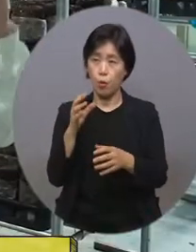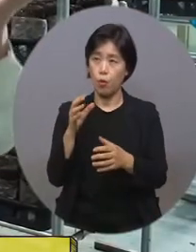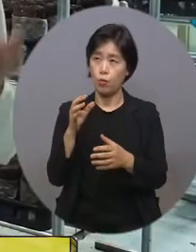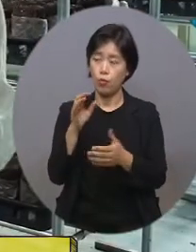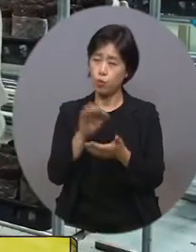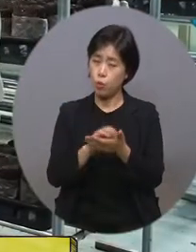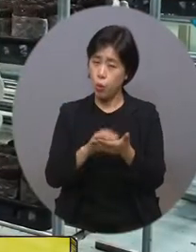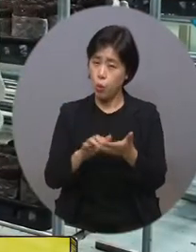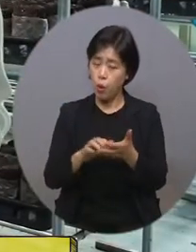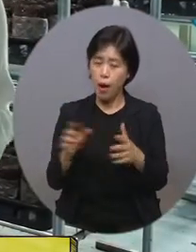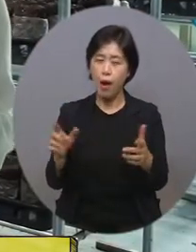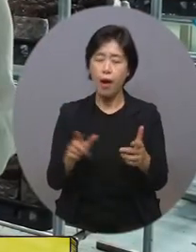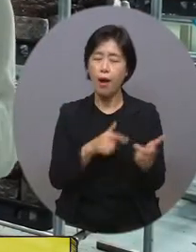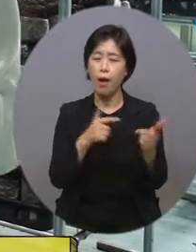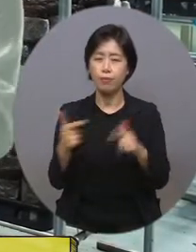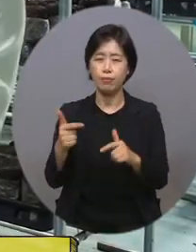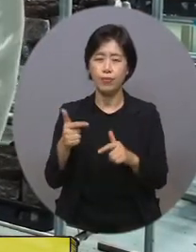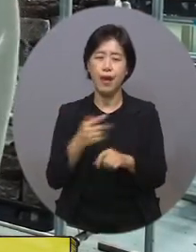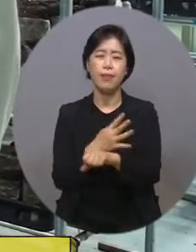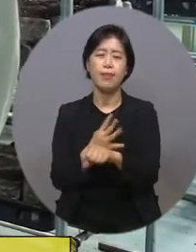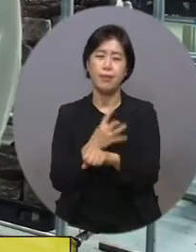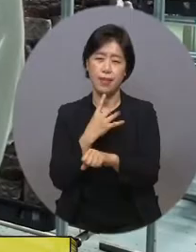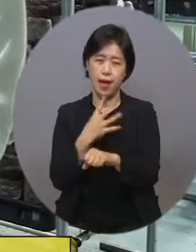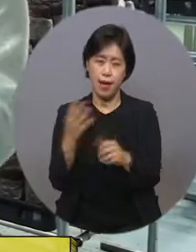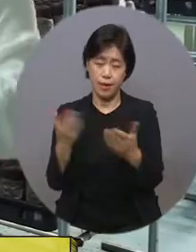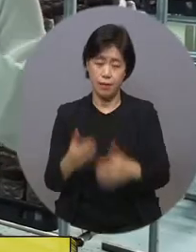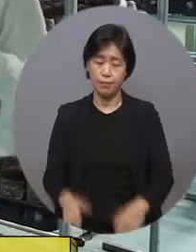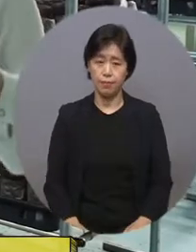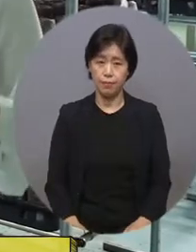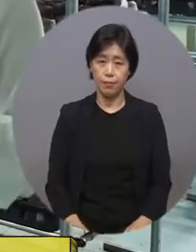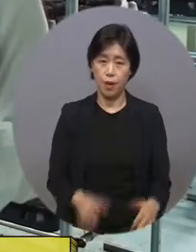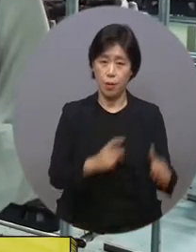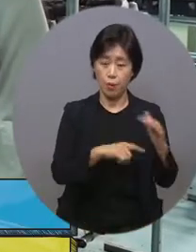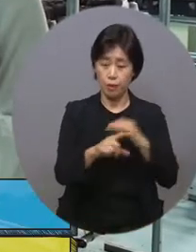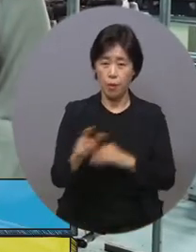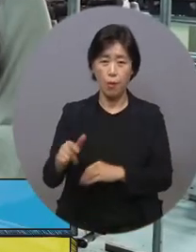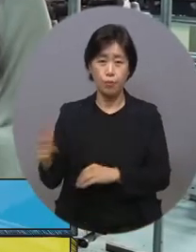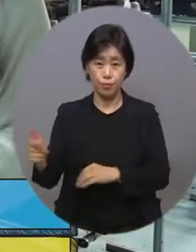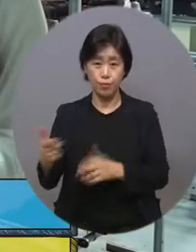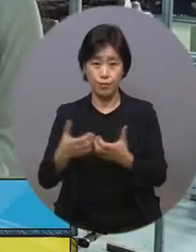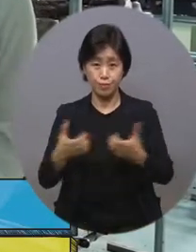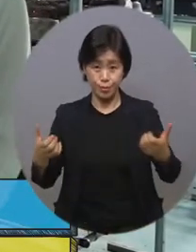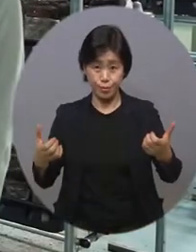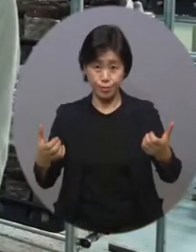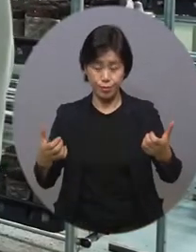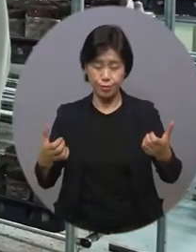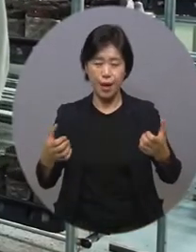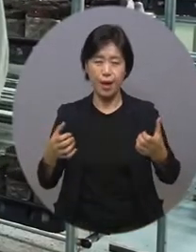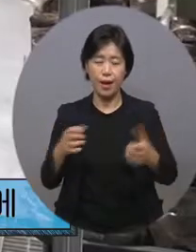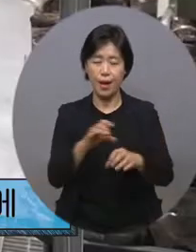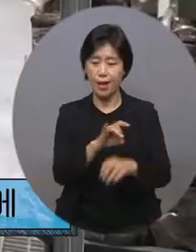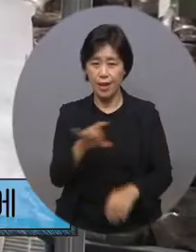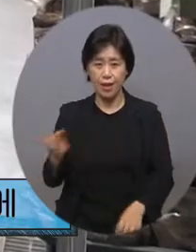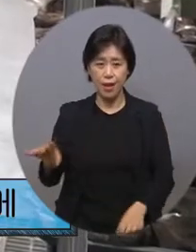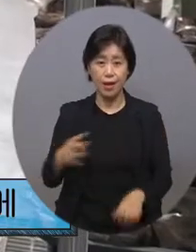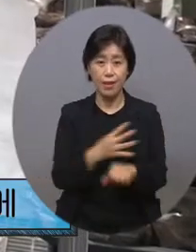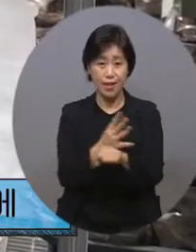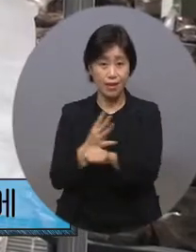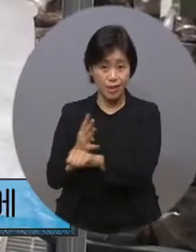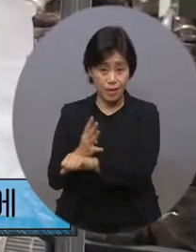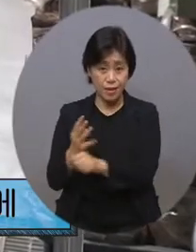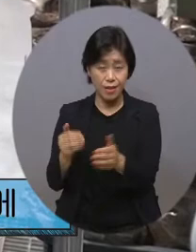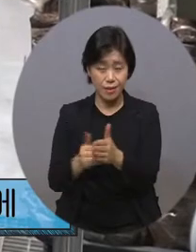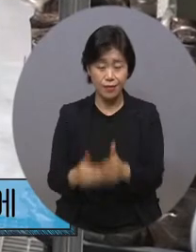그러면 오전반에 일하시는 분들 네. 그리고 오후반에 일하시는 네. 분들 이렇게 나뉘어져 있는 시스템이군요. 네, 그리고